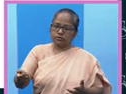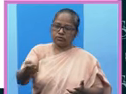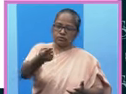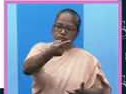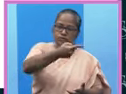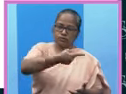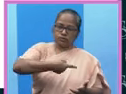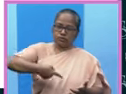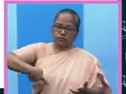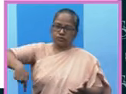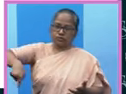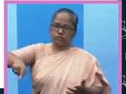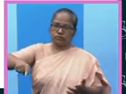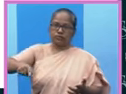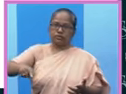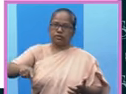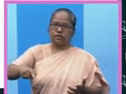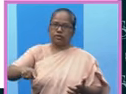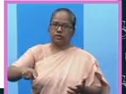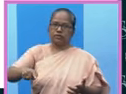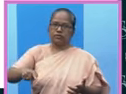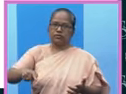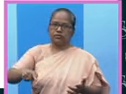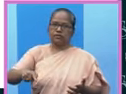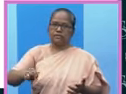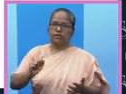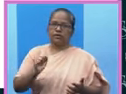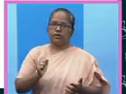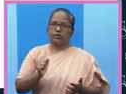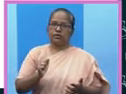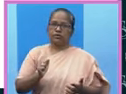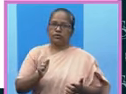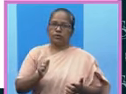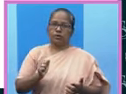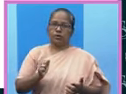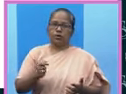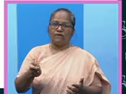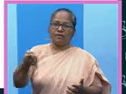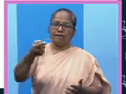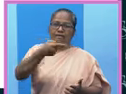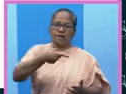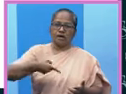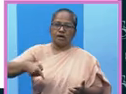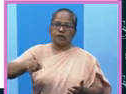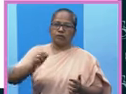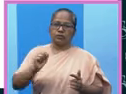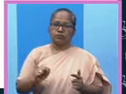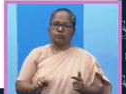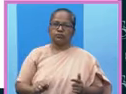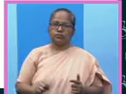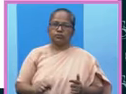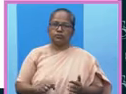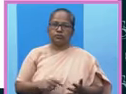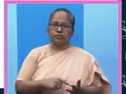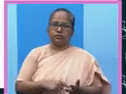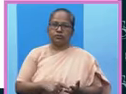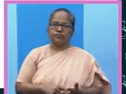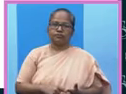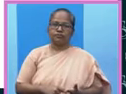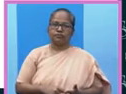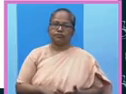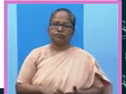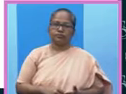முடிச்சிட்டேன் அப்படின்னு சொன்னால் அந்த நபரானது சுற்றி வந்த பாதை என்னவாக இருக்கும்? ஒரு வட்டமாக இருக்கும். இப்படி தான் ஒரு வட்டம் உருவாயிருக்கு.